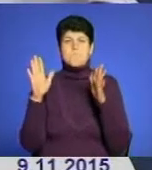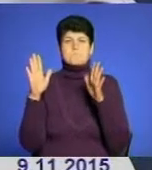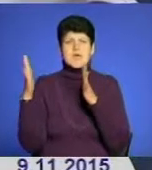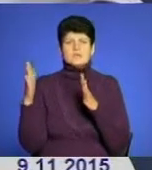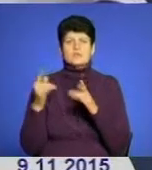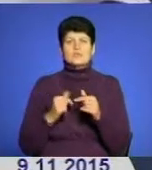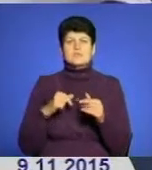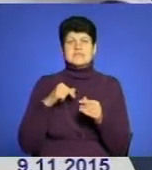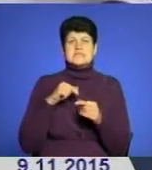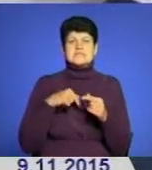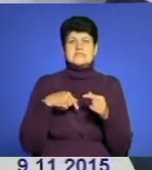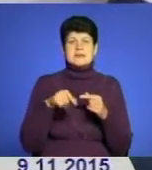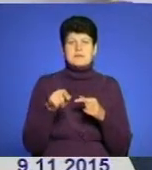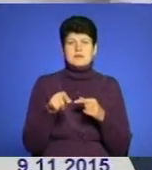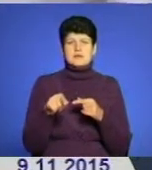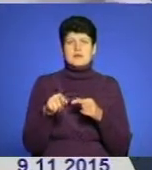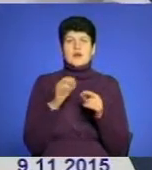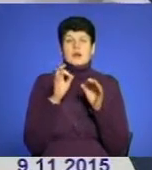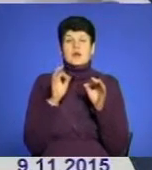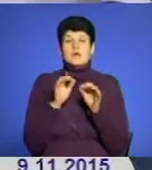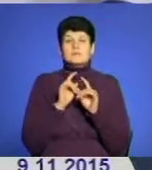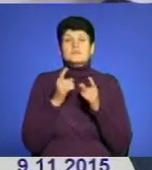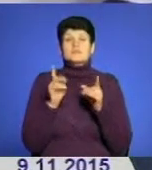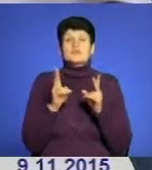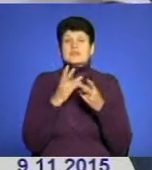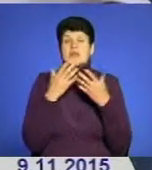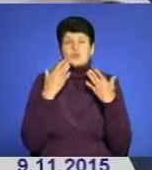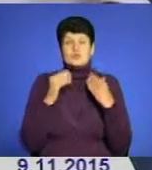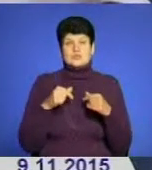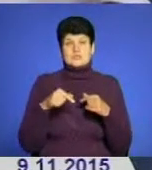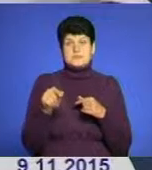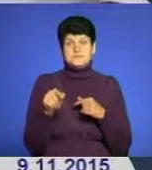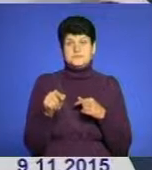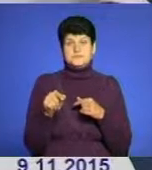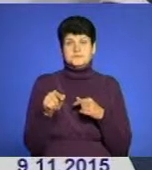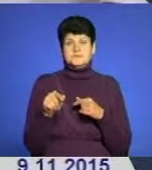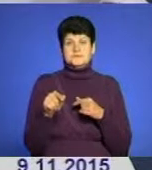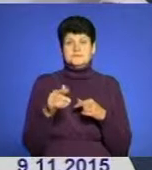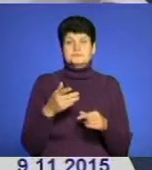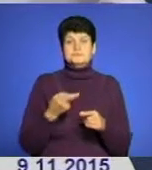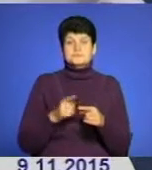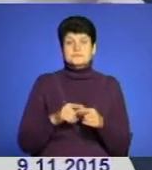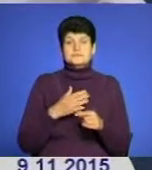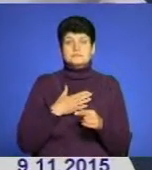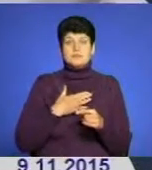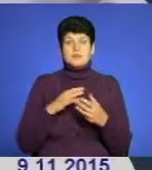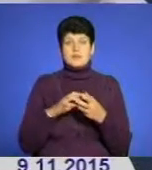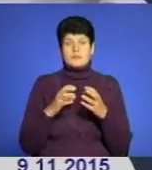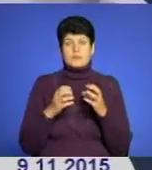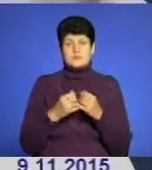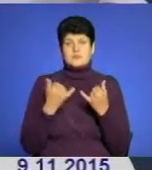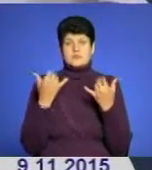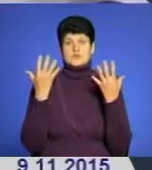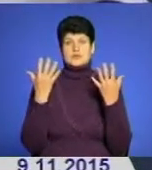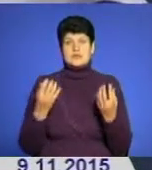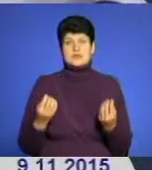забить, во-вторых, особо некому забить. Вот. Это наша проблема на сегодняшний